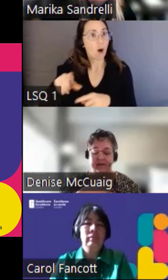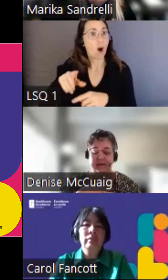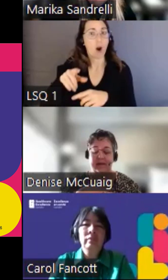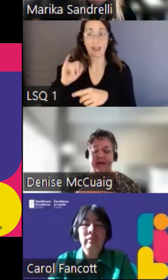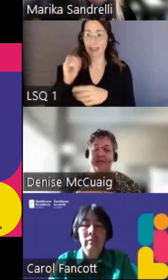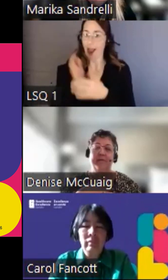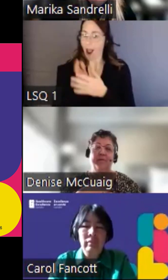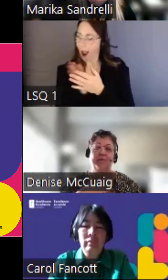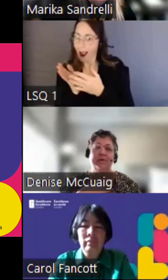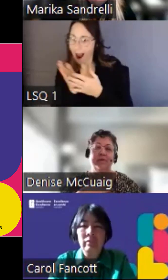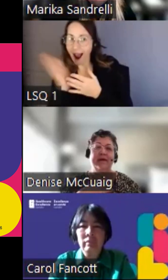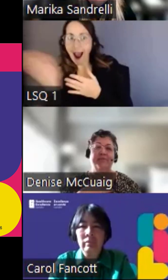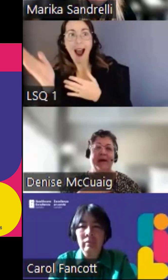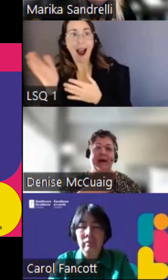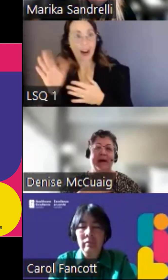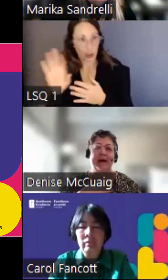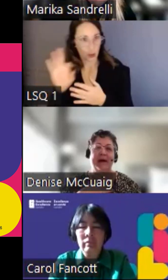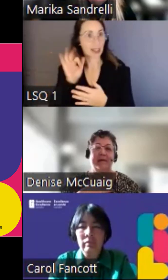Et aussi